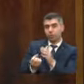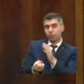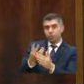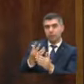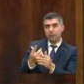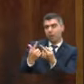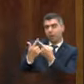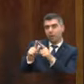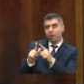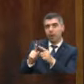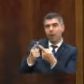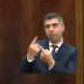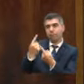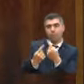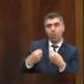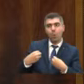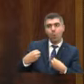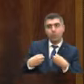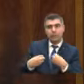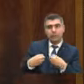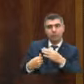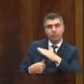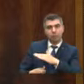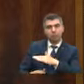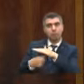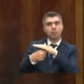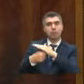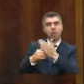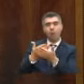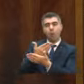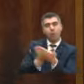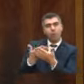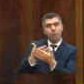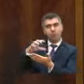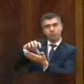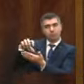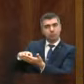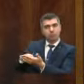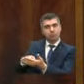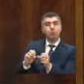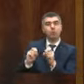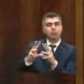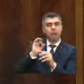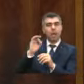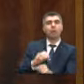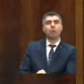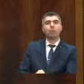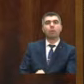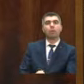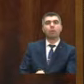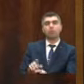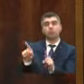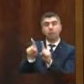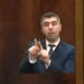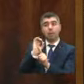في مختلف مناصب المسؤولية الإدارية مركزياً وترابياً، وأنتم مسؤولون دستورياً